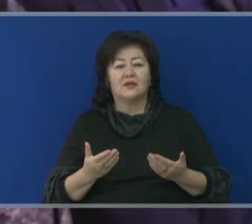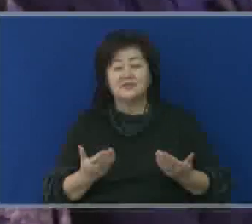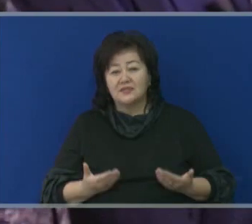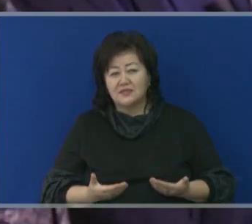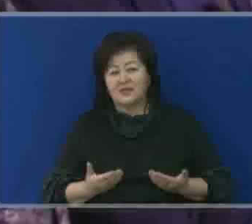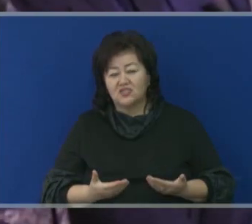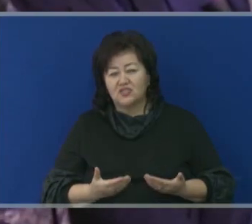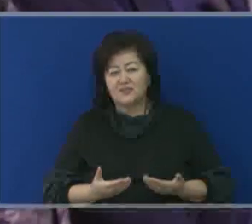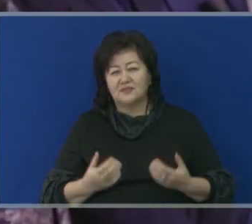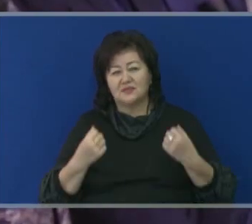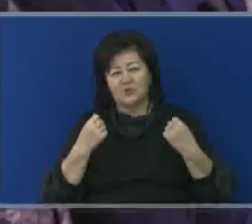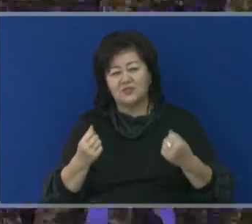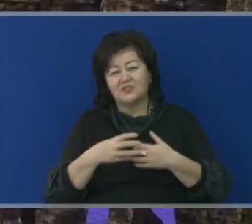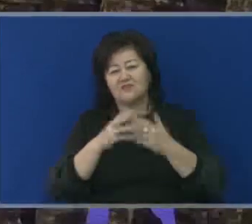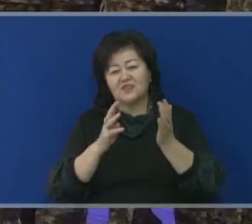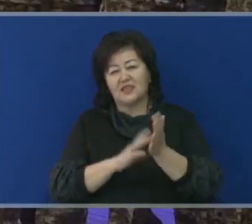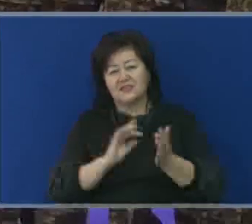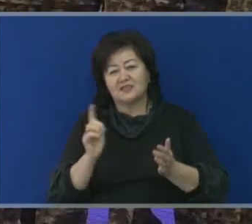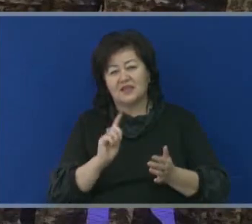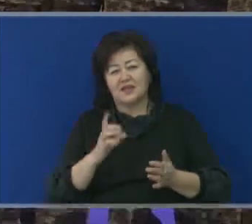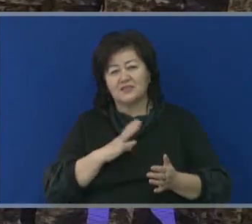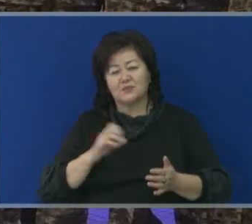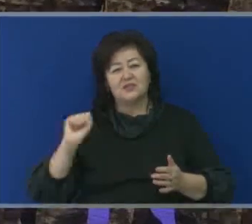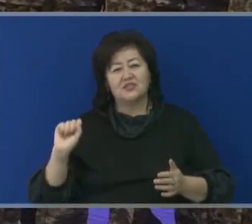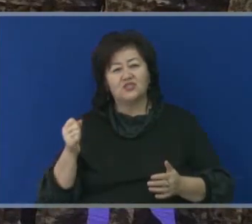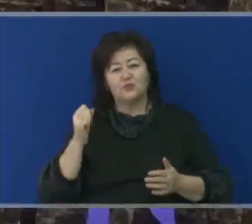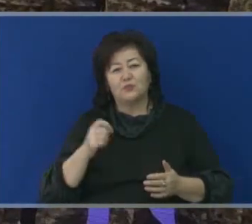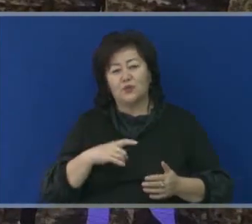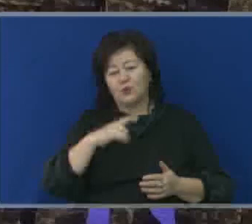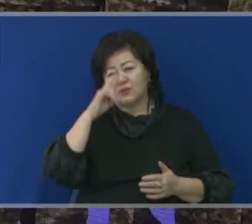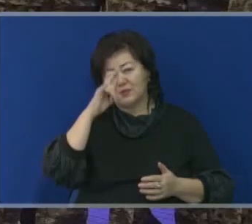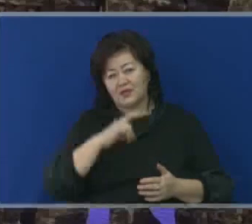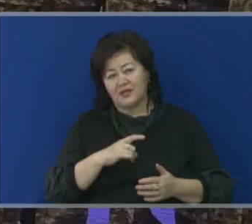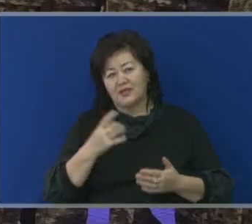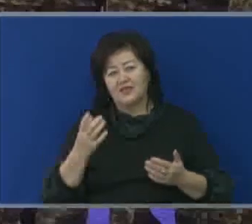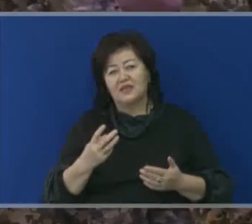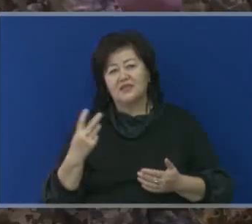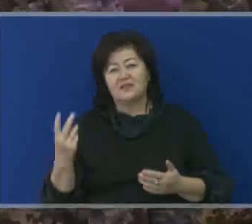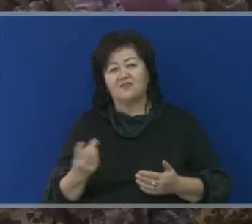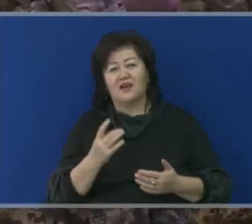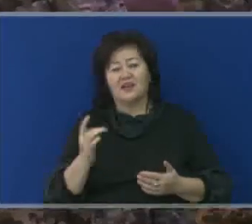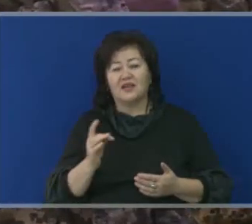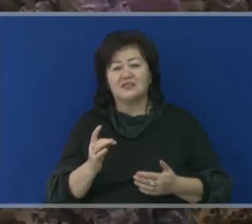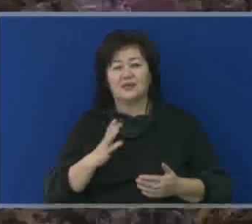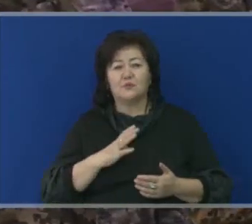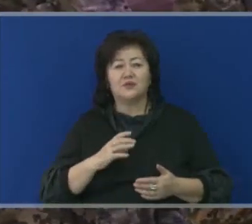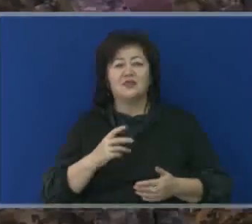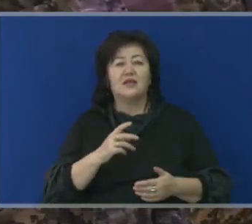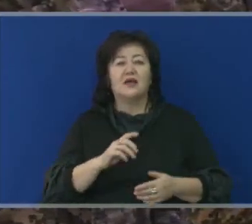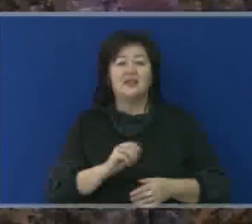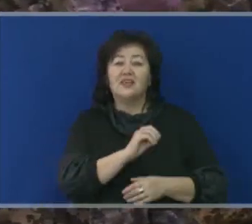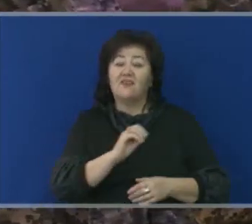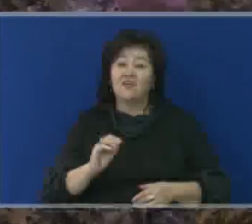спортивную карьеру он 19 раз становился чемпионом Советского Союза и был двукратным обладателем Кубка европейских чемпионов.